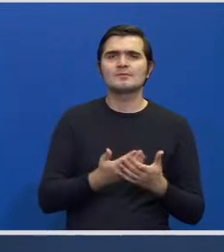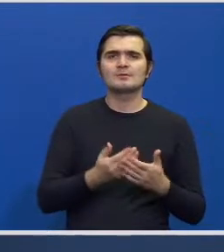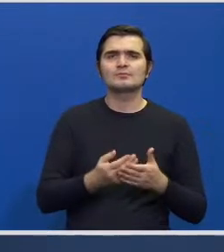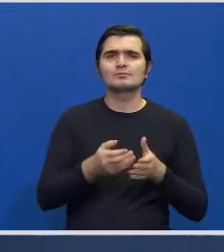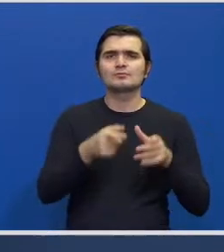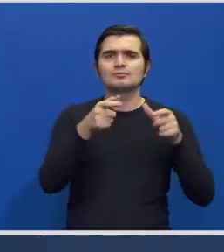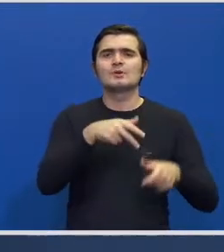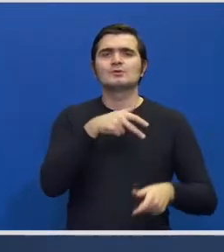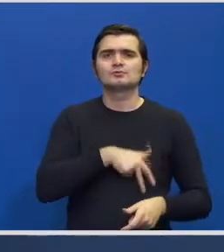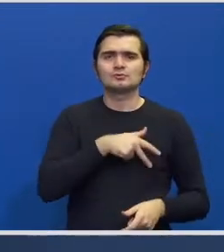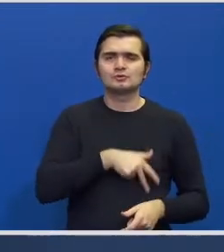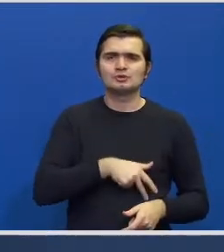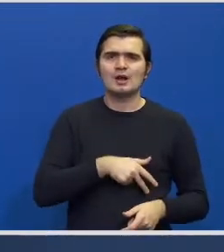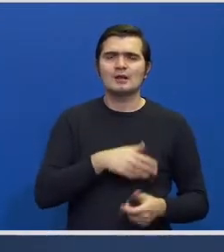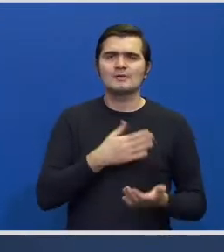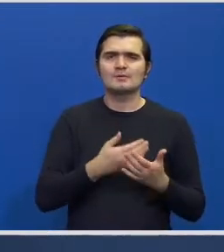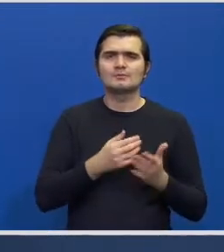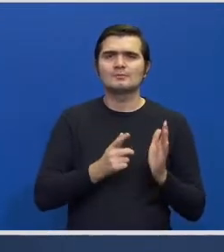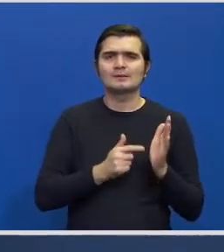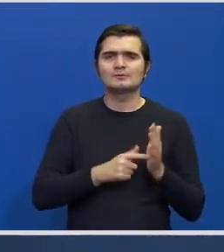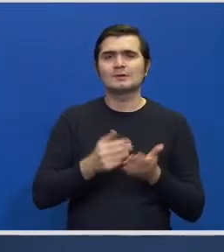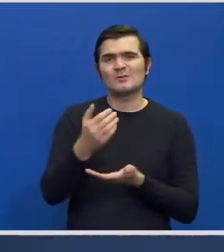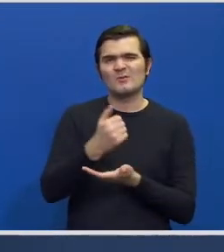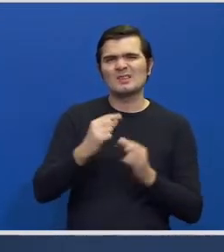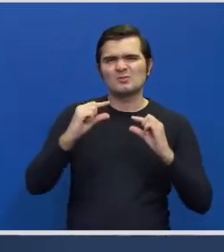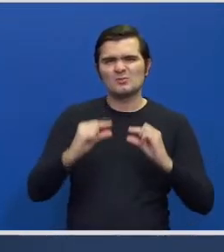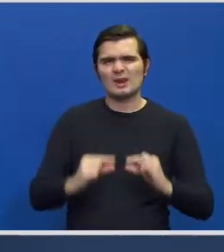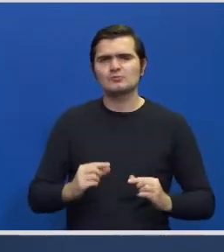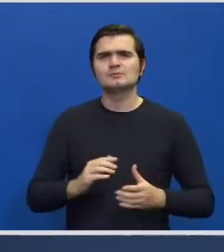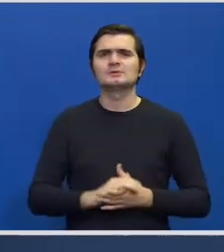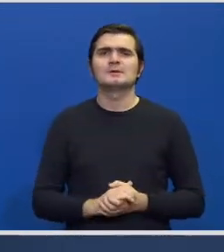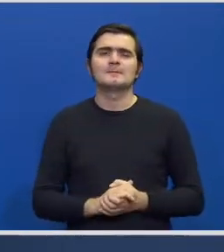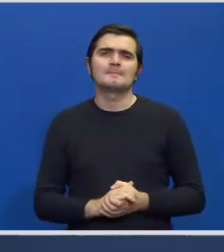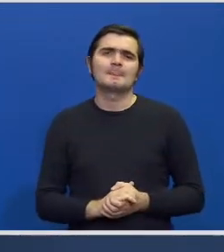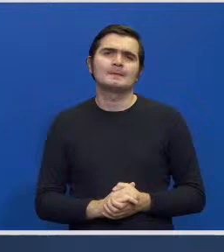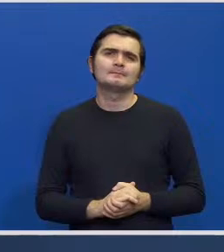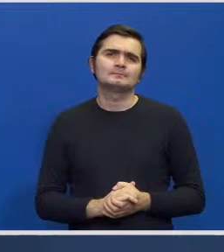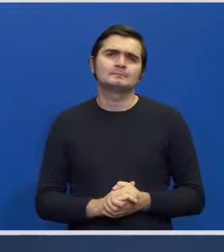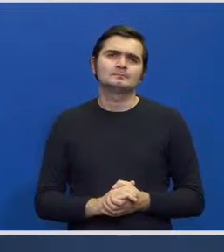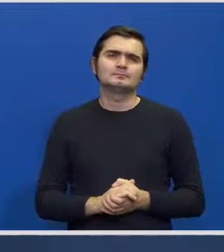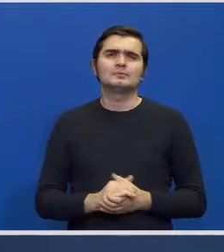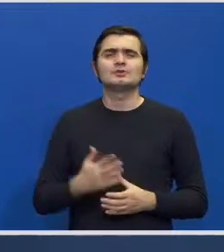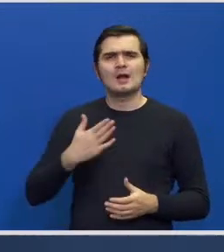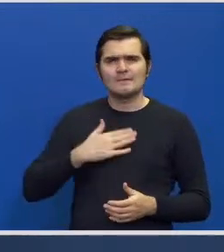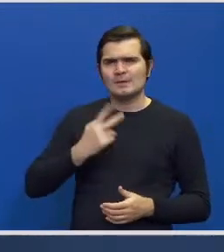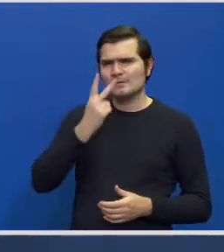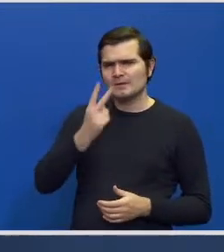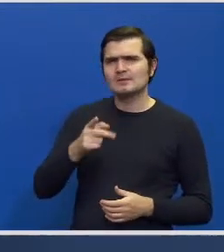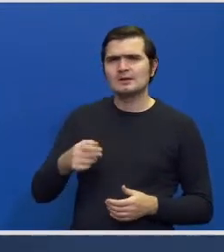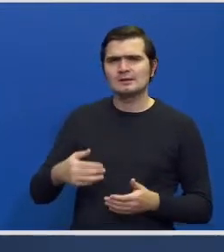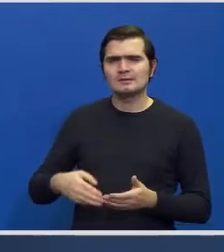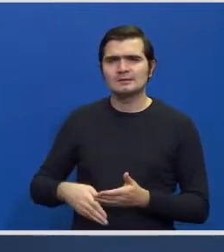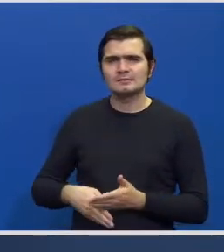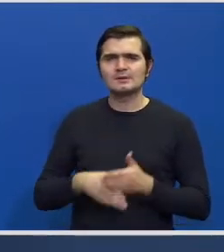și măsurile care vin pe domeniul social, pe partea de pensionari cu venituri reduse. De asemenea, se are în